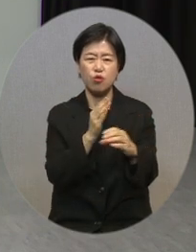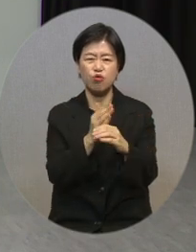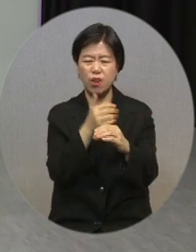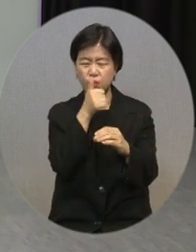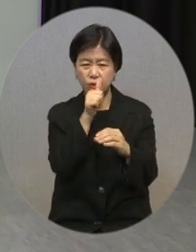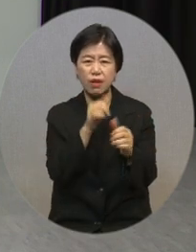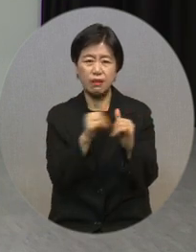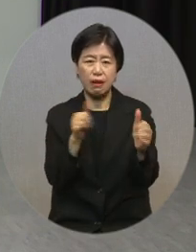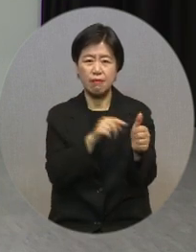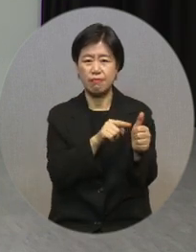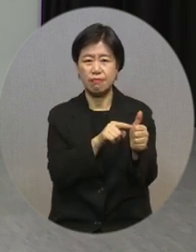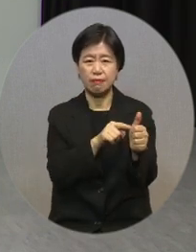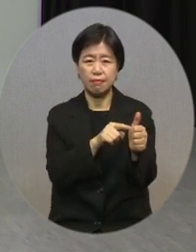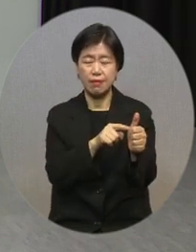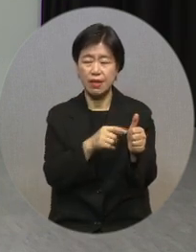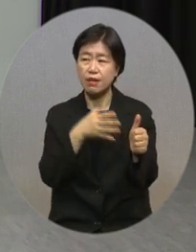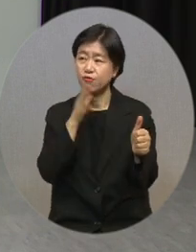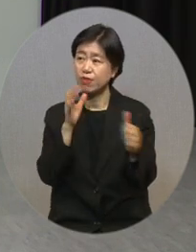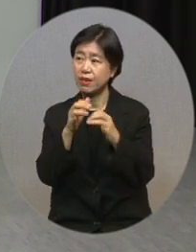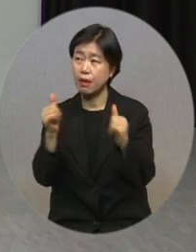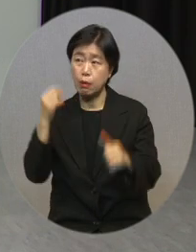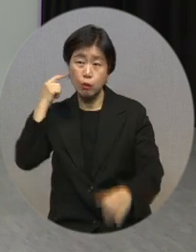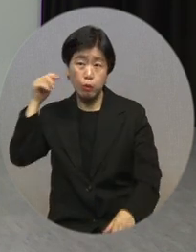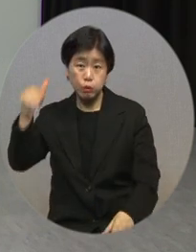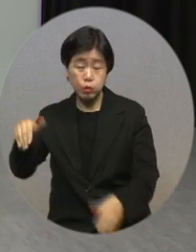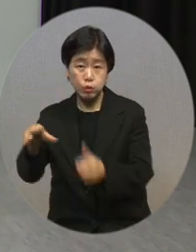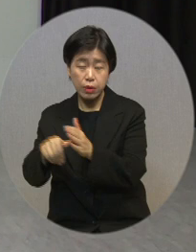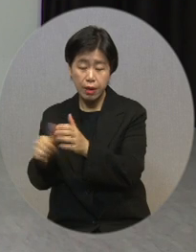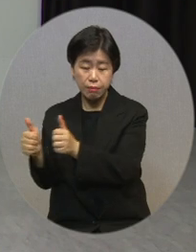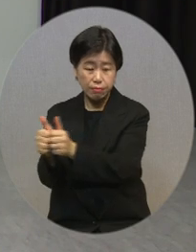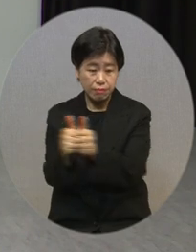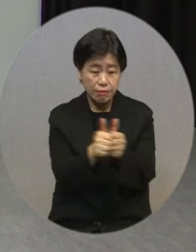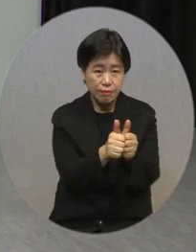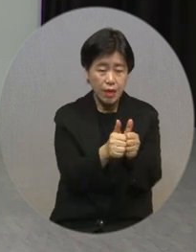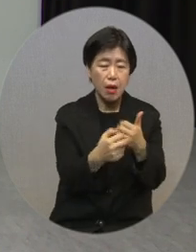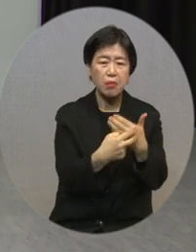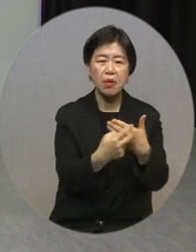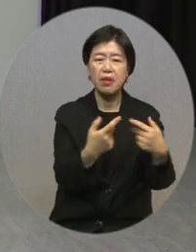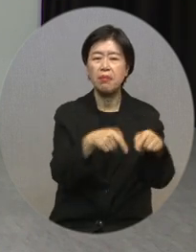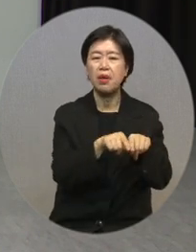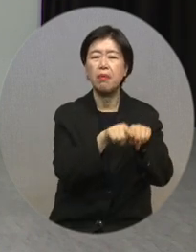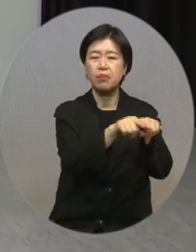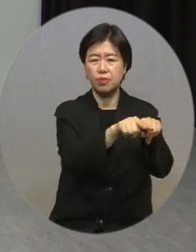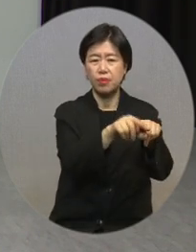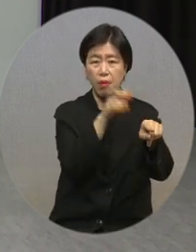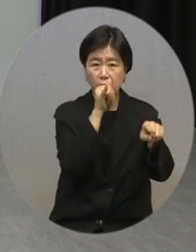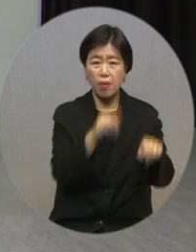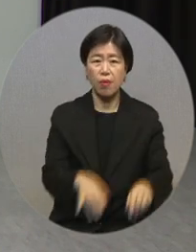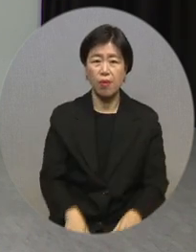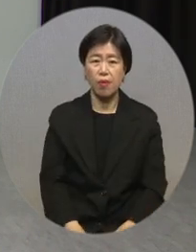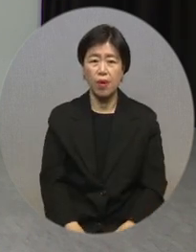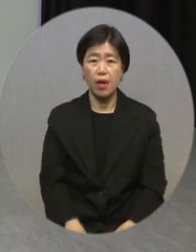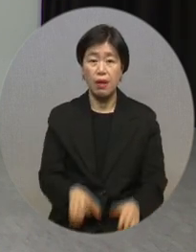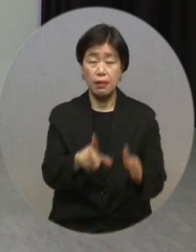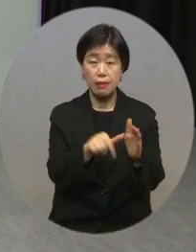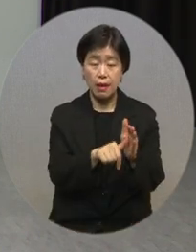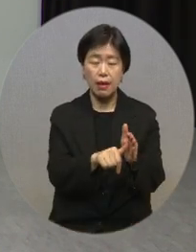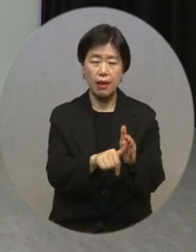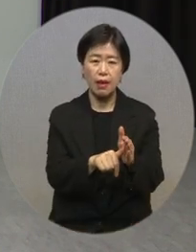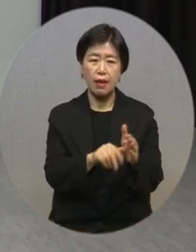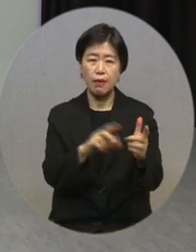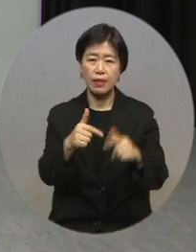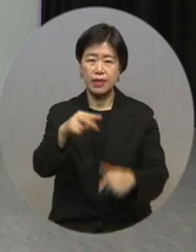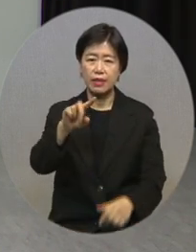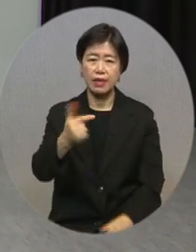인정을 받도록 그렇게 진료를 해갖고 네. 그렇게 먼저 그 산재 보상 을 받으면 그 보상금의 한 30%를 수수료로 그